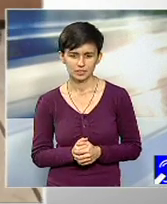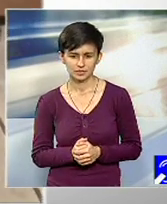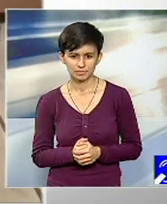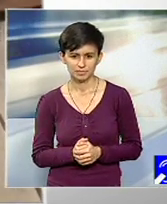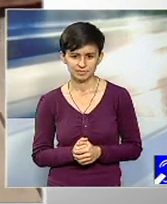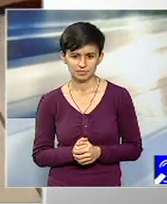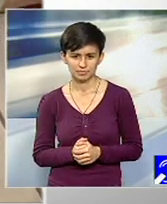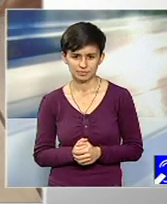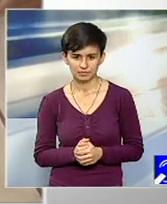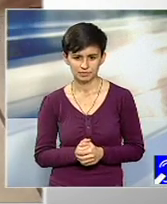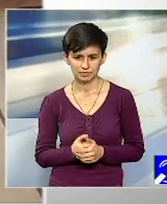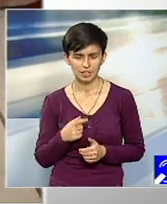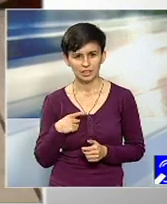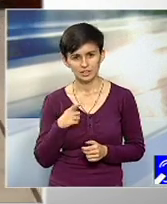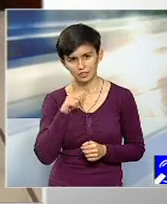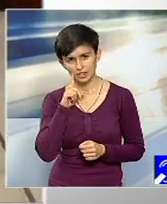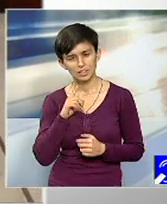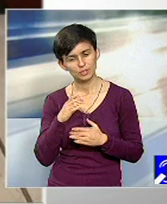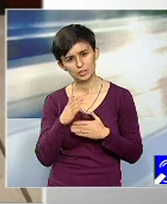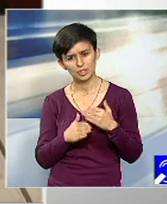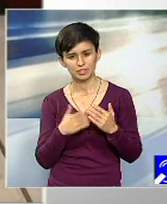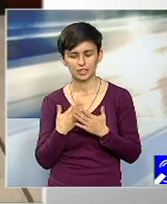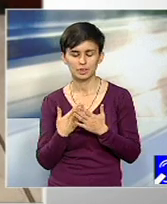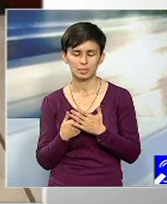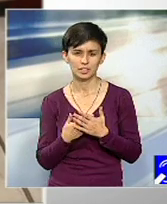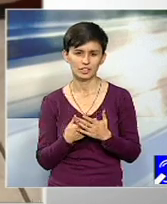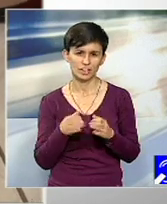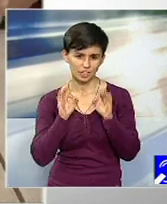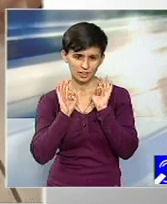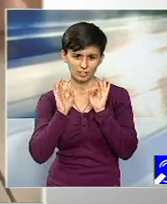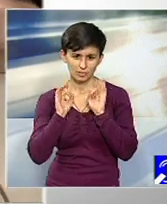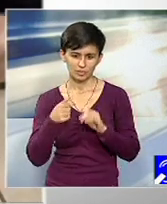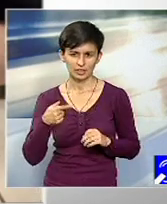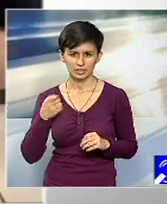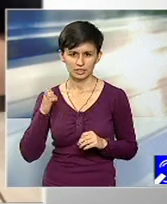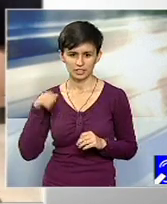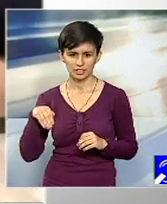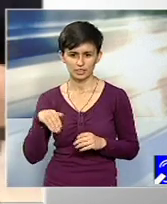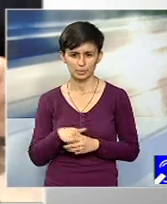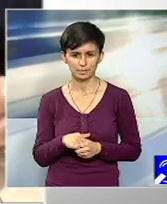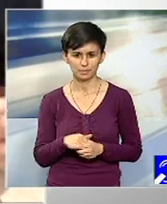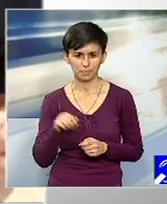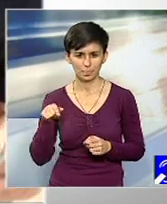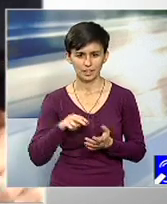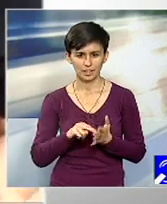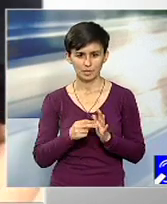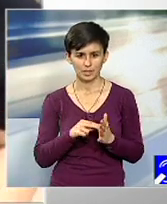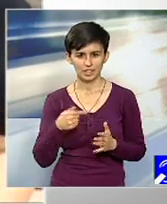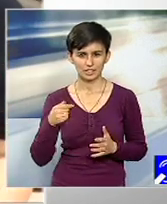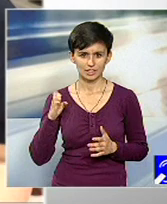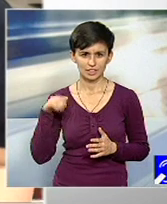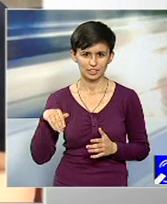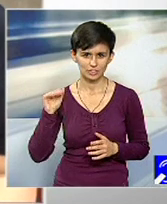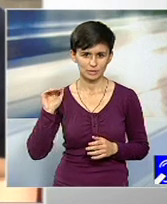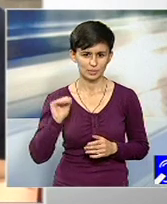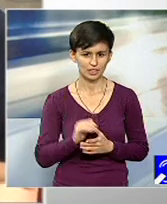Ele oricum o să fie dulci la final, pentru că am stabilit că vom pune gem. Gemul ăsta, Ralu, tu l-ai pregătit?